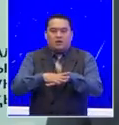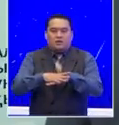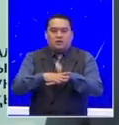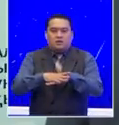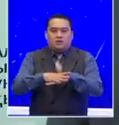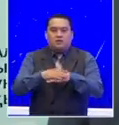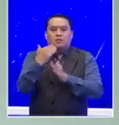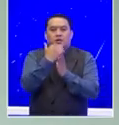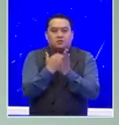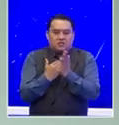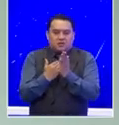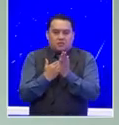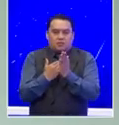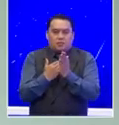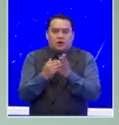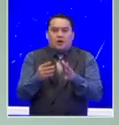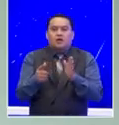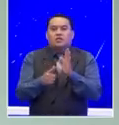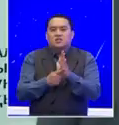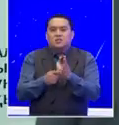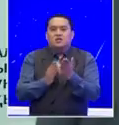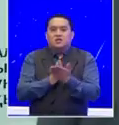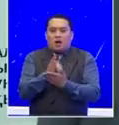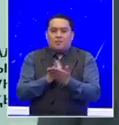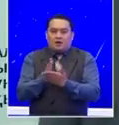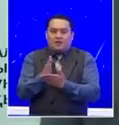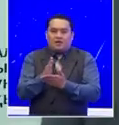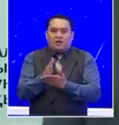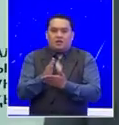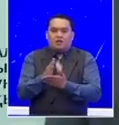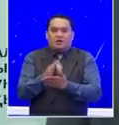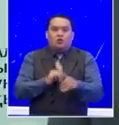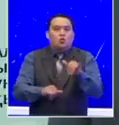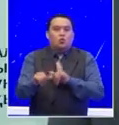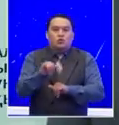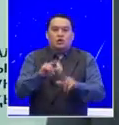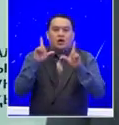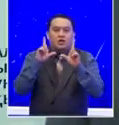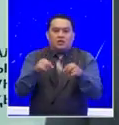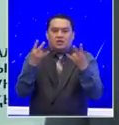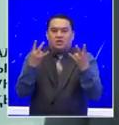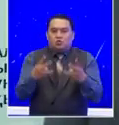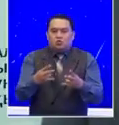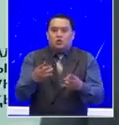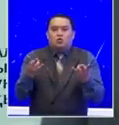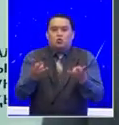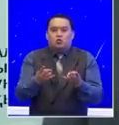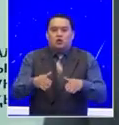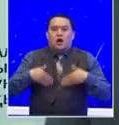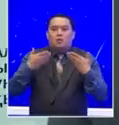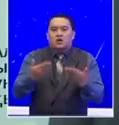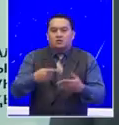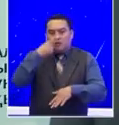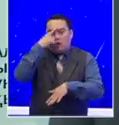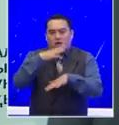определились со списками по этим 7 категориям. В целом никуда пока идти не надо, надо обращаться в акиматы